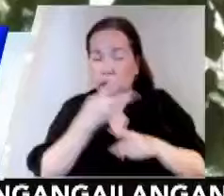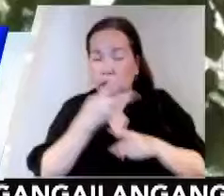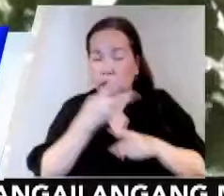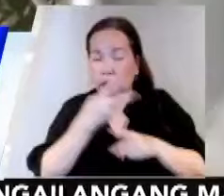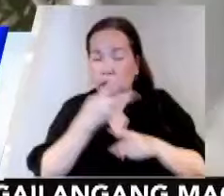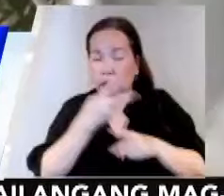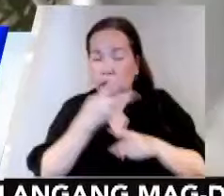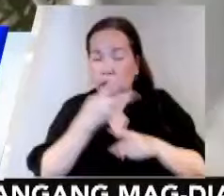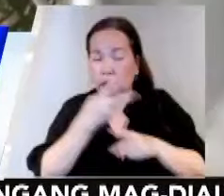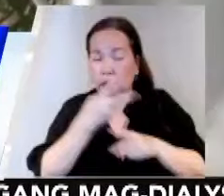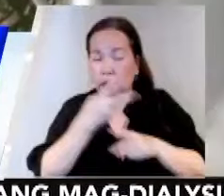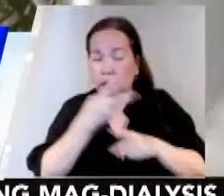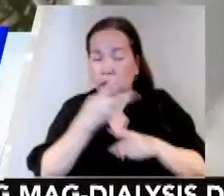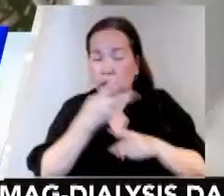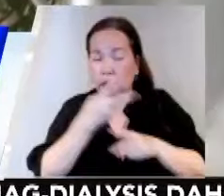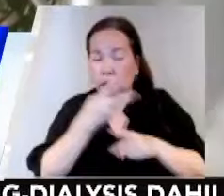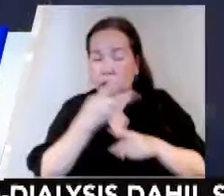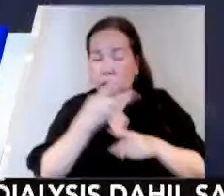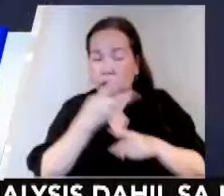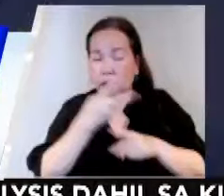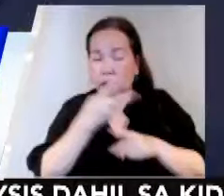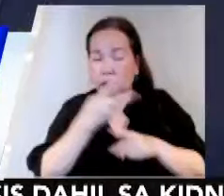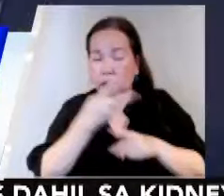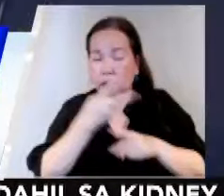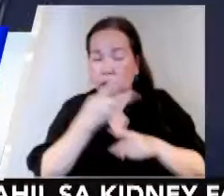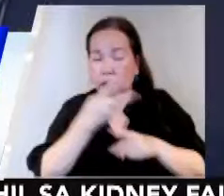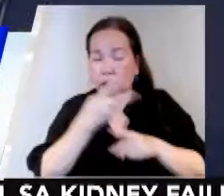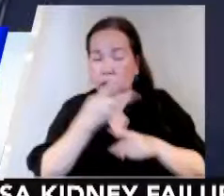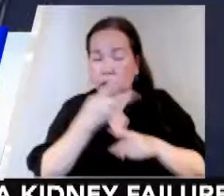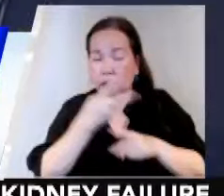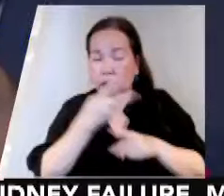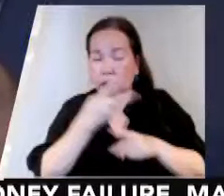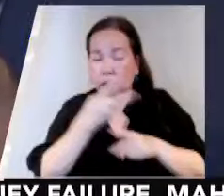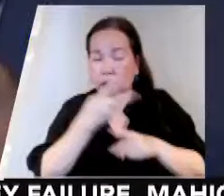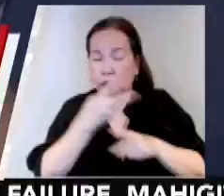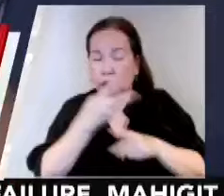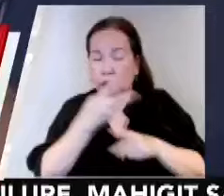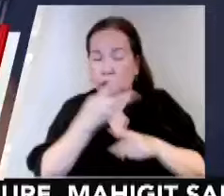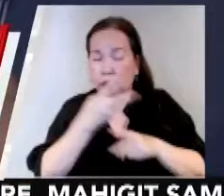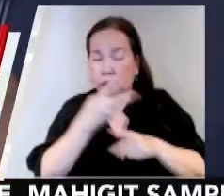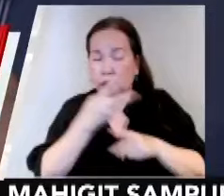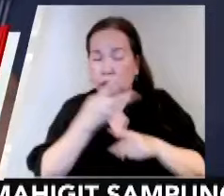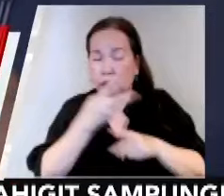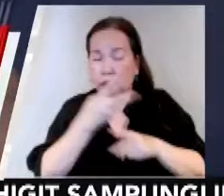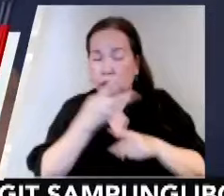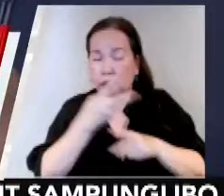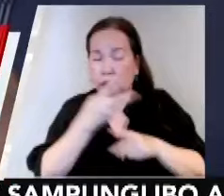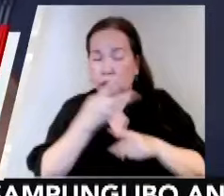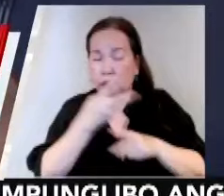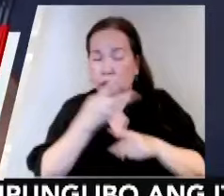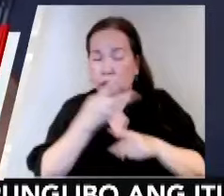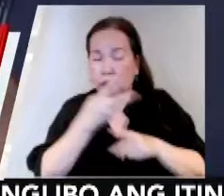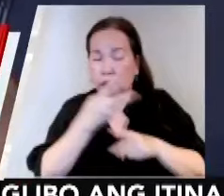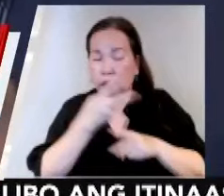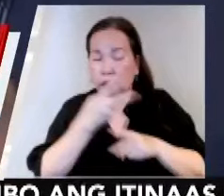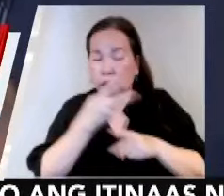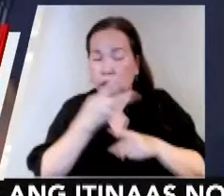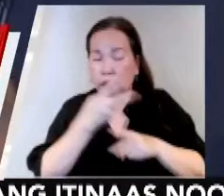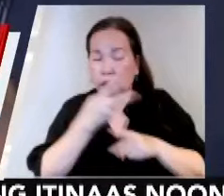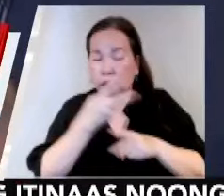at mag-maintain ng weather monitoring stations. Kulang kasi sa funds. Alam mo, independent